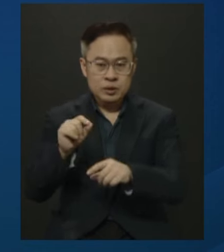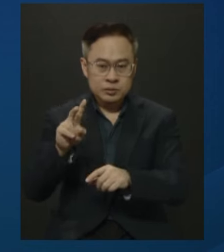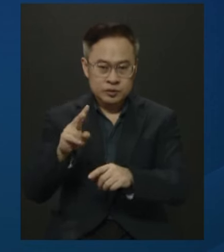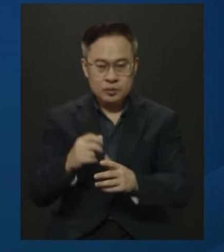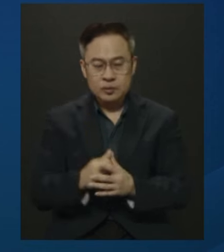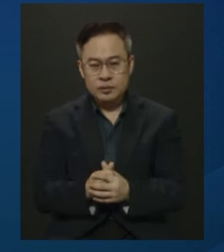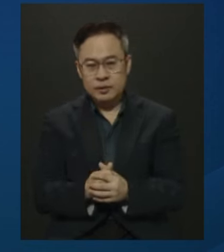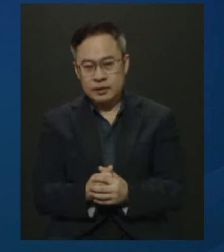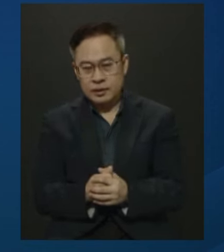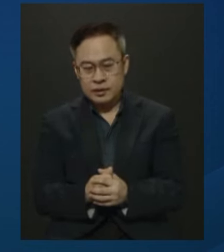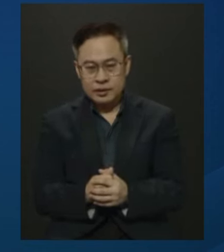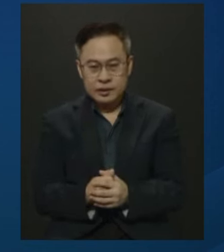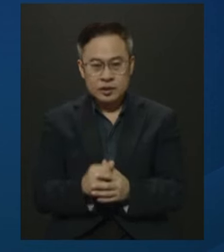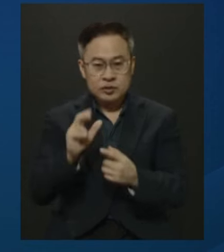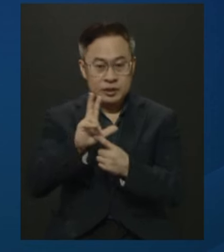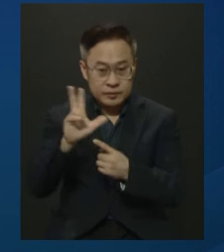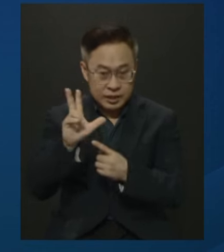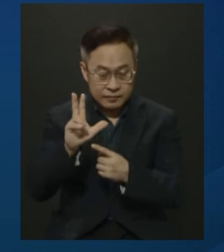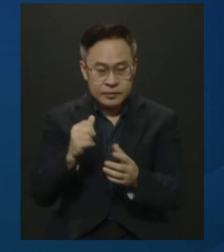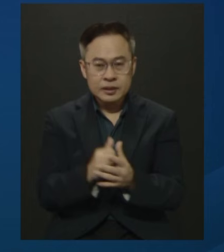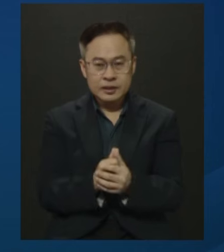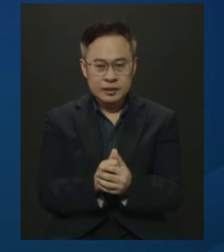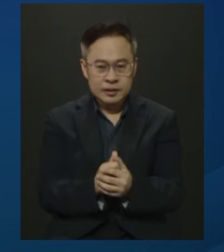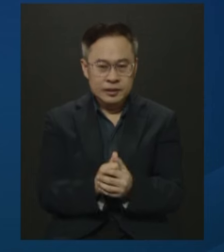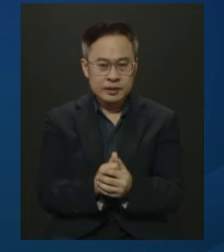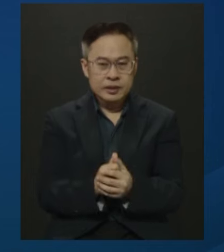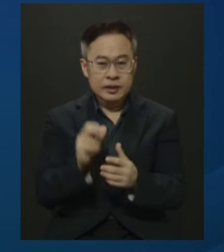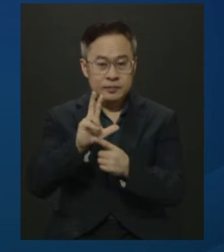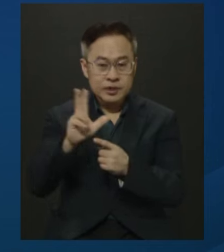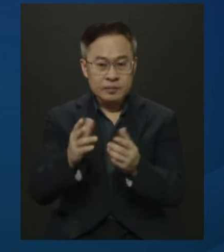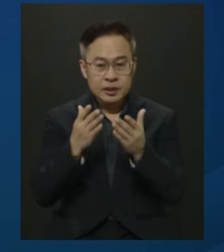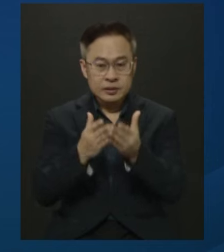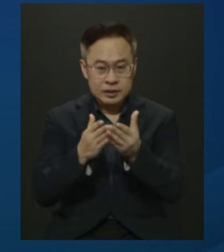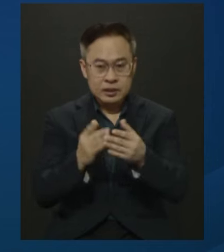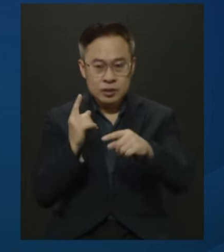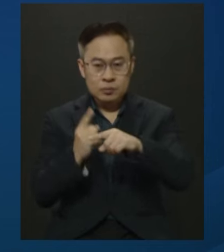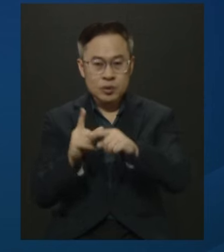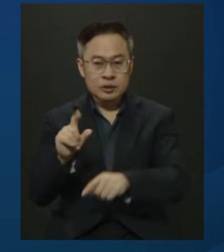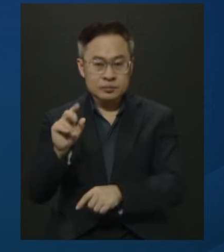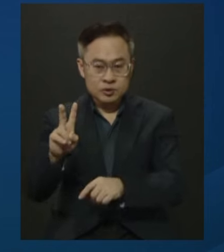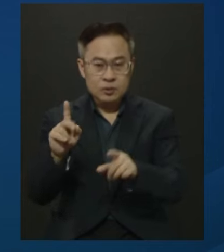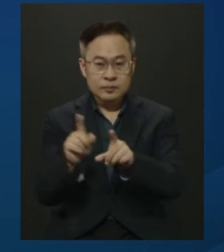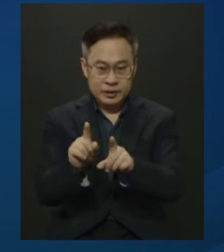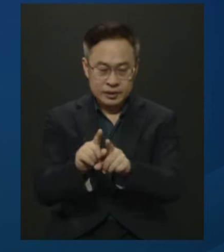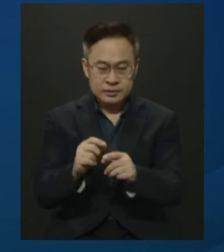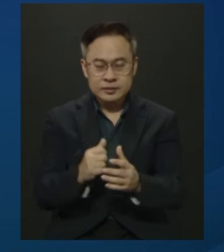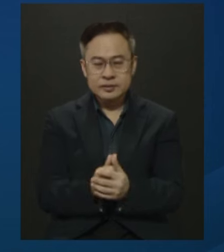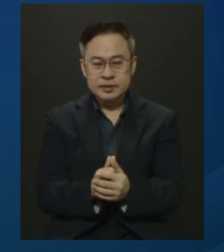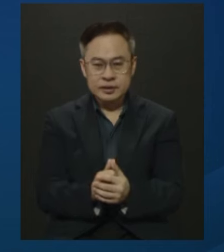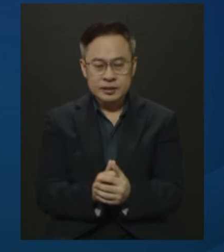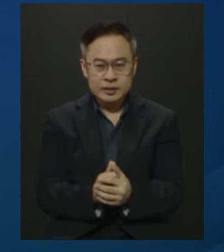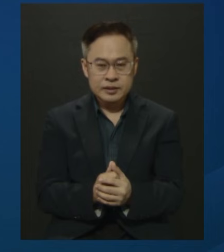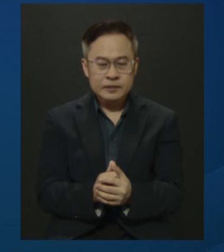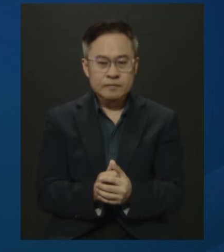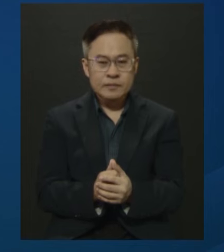าได้นะเก็บ3แต้มเพิ่มมาได้แล้วก็มีคะแนนเท่ากับทางการท่าเรือ ASM ค่ะที่แข่งขันน้อยกว่าอยู่1นัดมี22